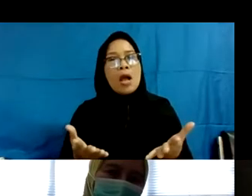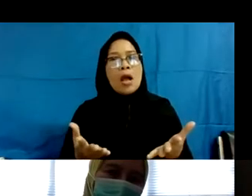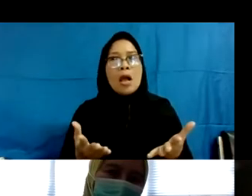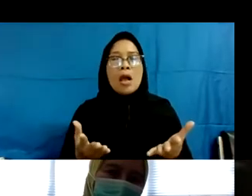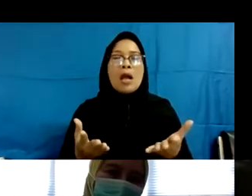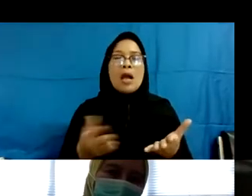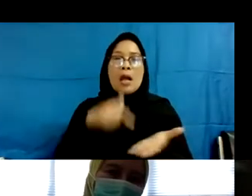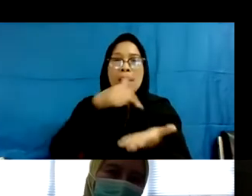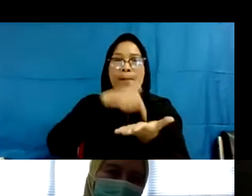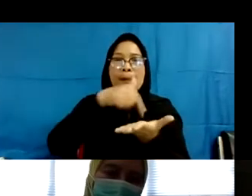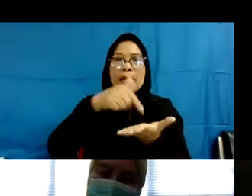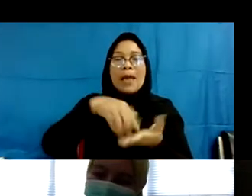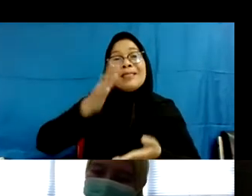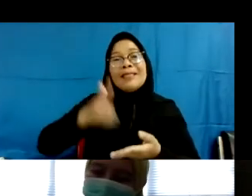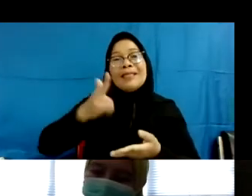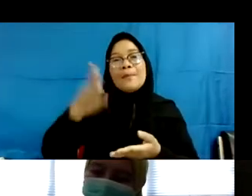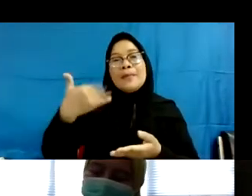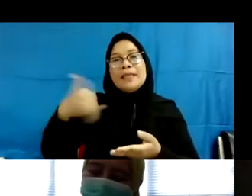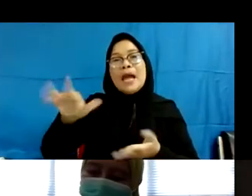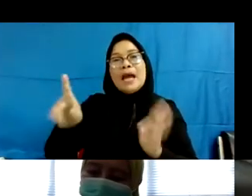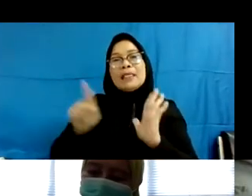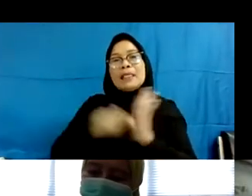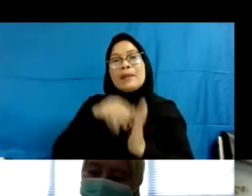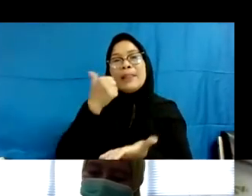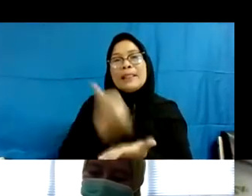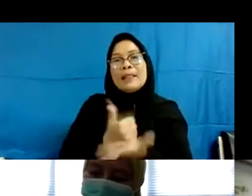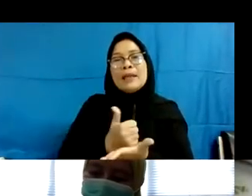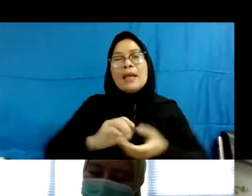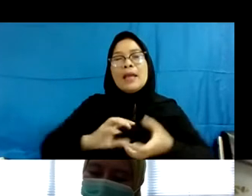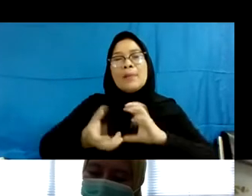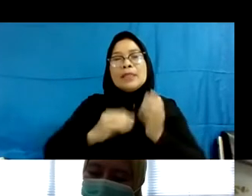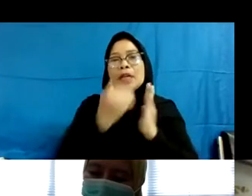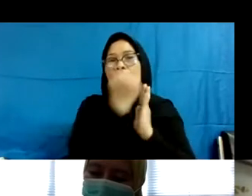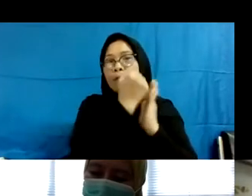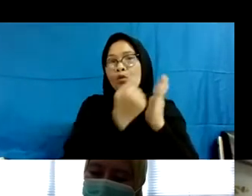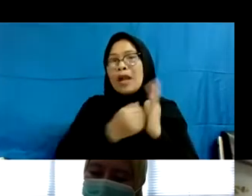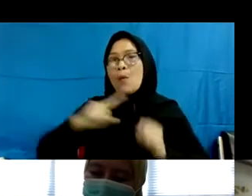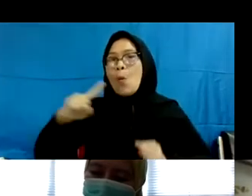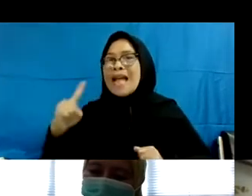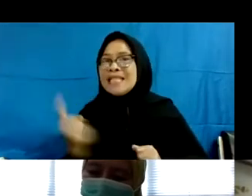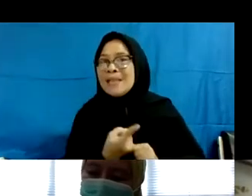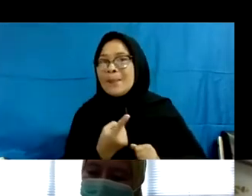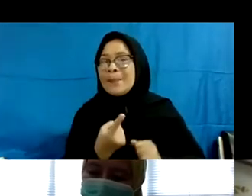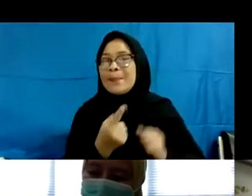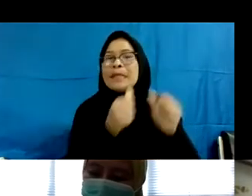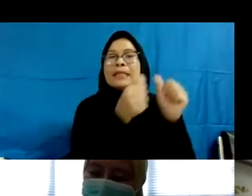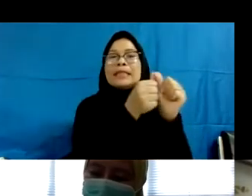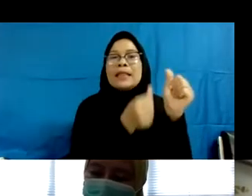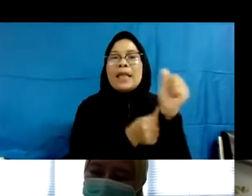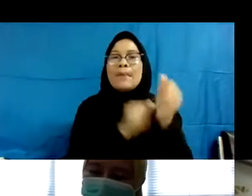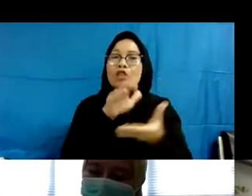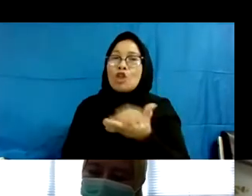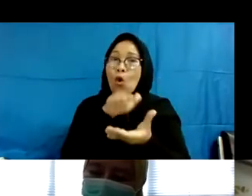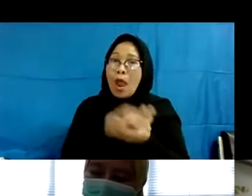braille merupakan tetap hal yang penting. Dan ini juga menjadi program wajib yang dilakukan di setiap sekolah,